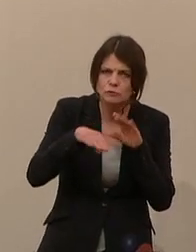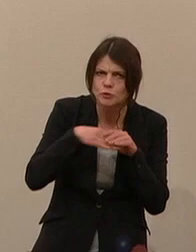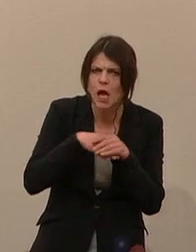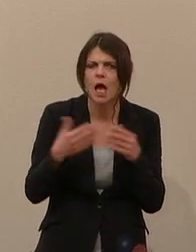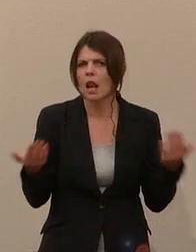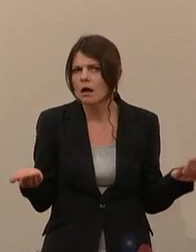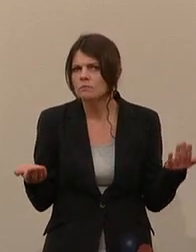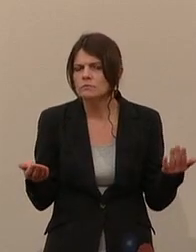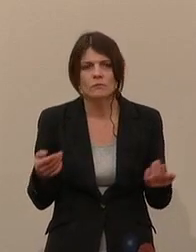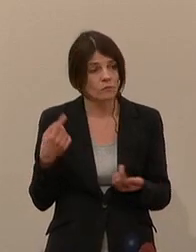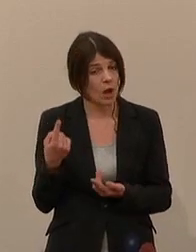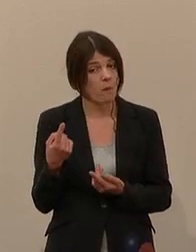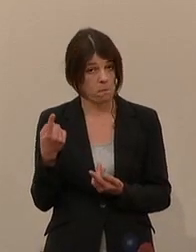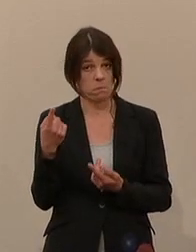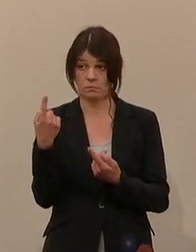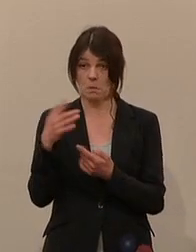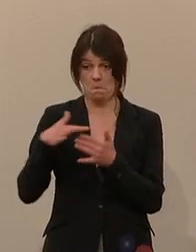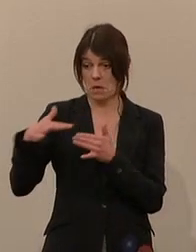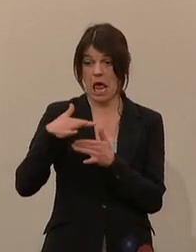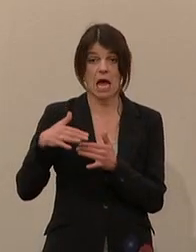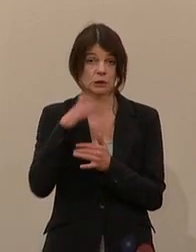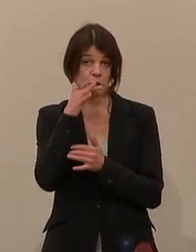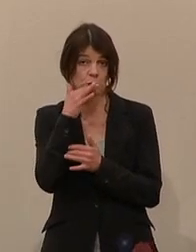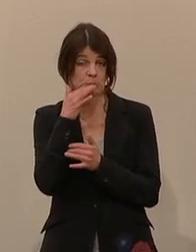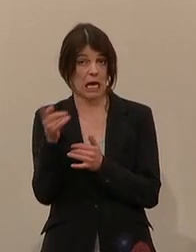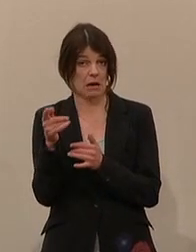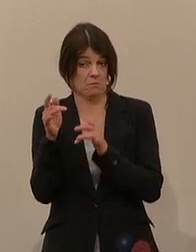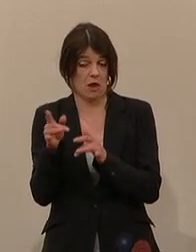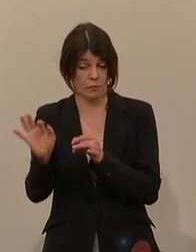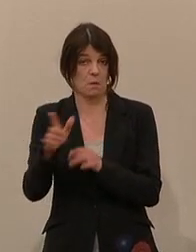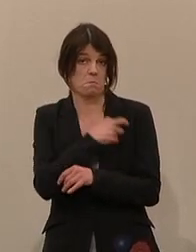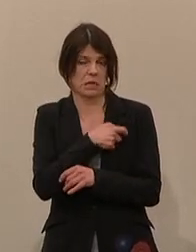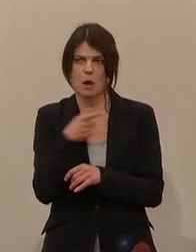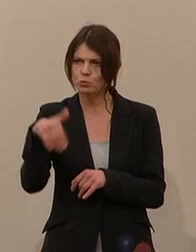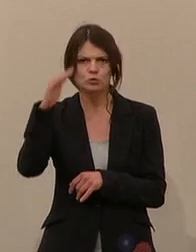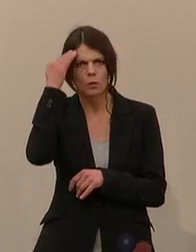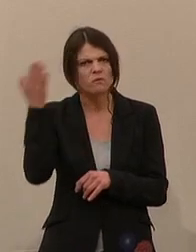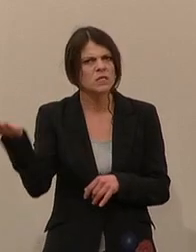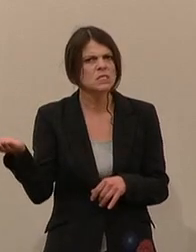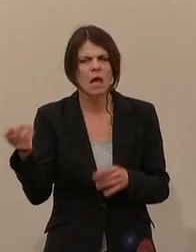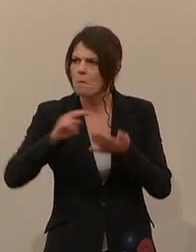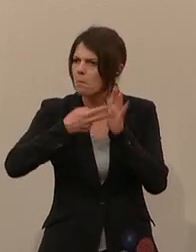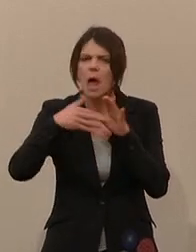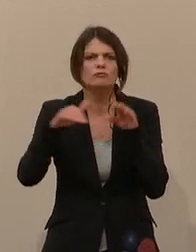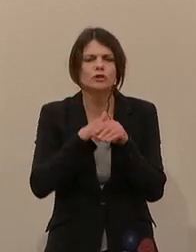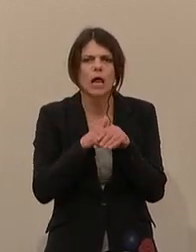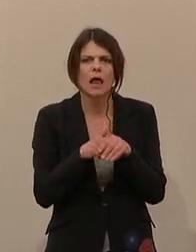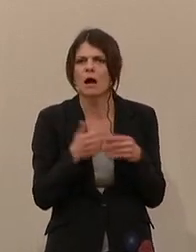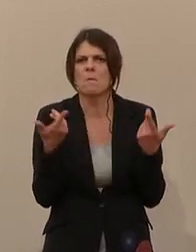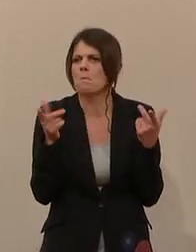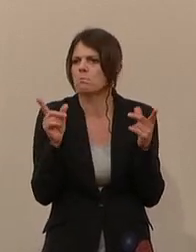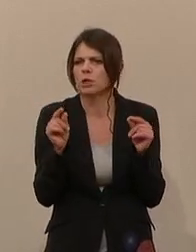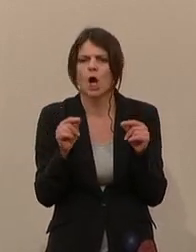weil sie ja doch eine nicht unwesentliche Bereichssprecherfunktion in ihrer Fraktion ausübt und sie eigentlich wissen müsste, dass eine Planstelle nicht